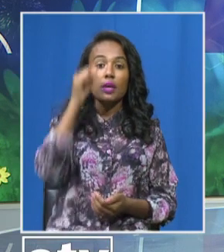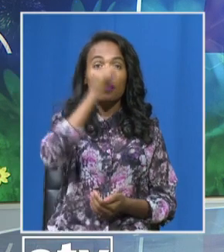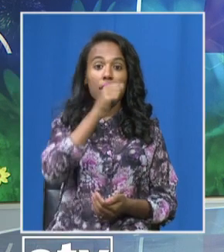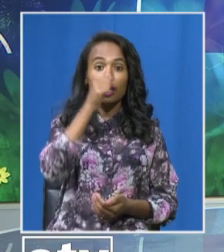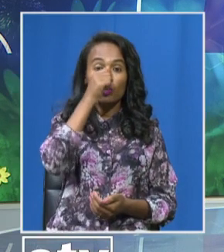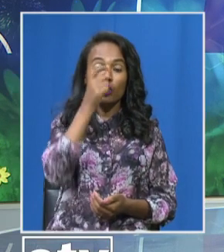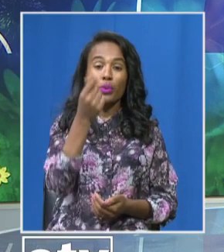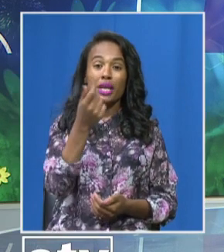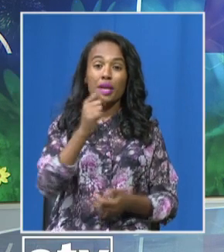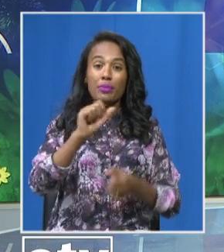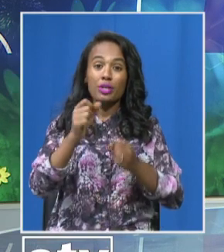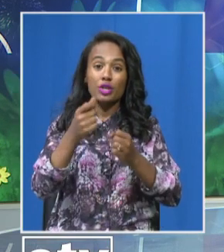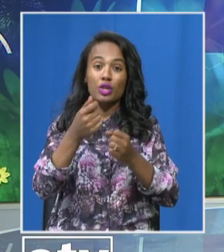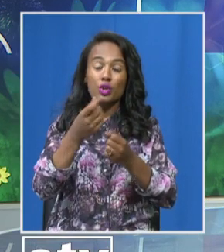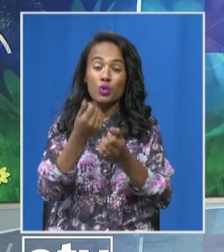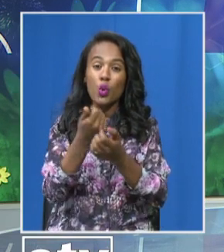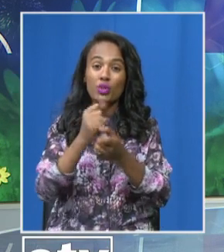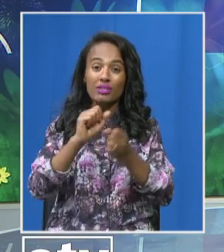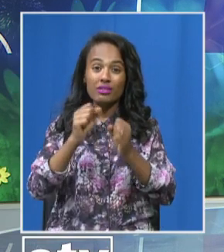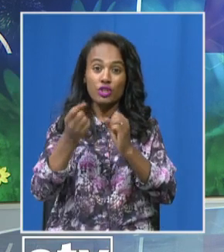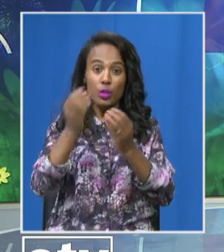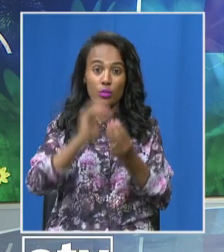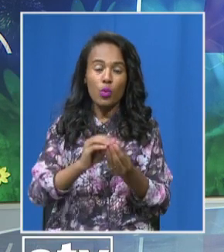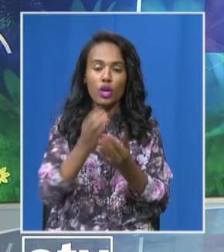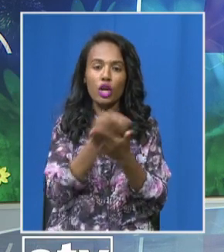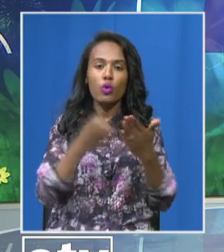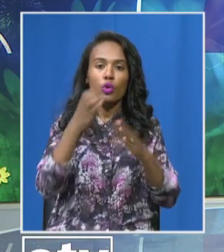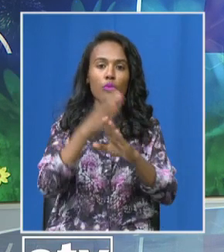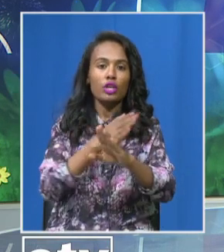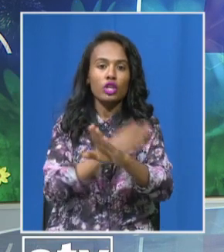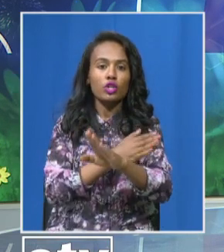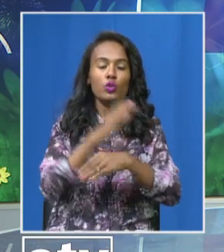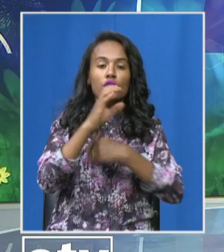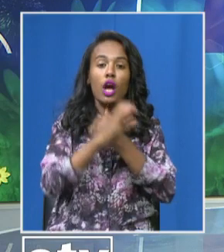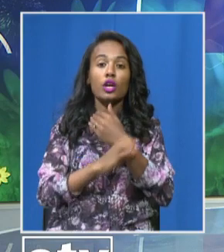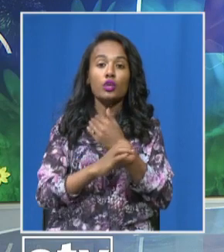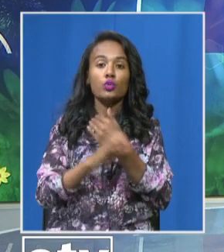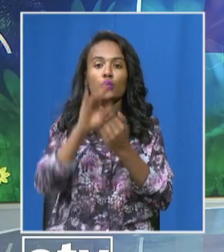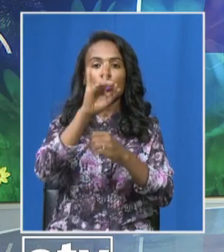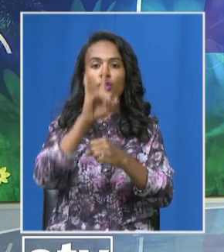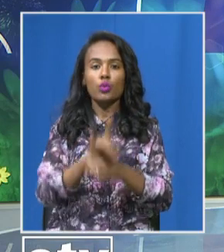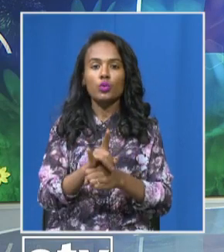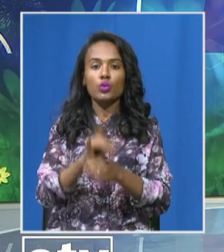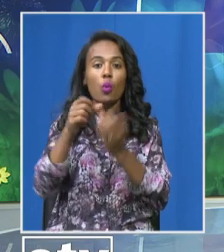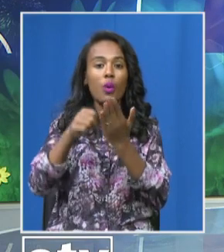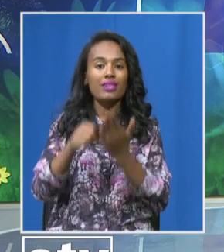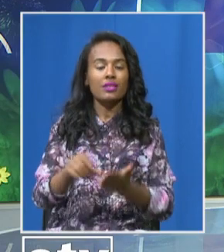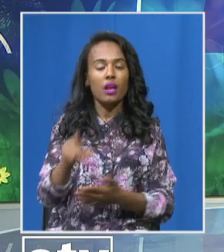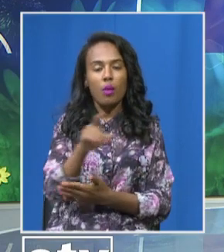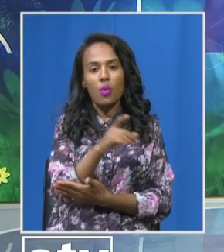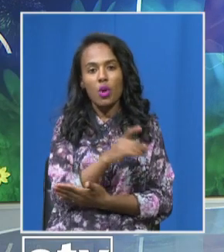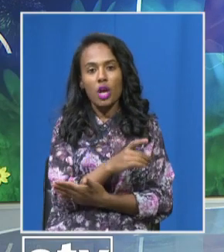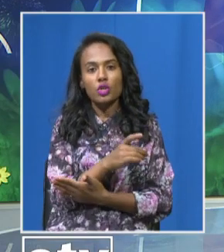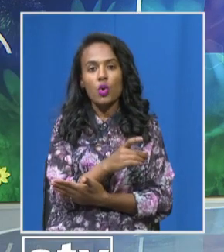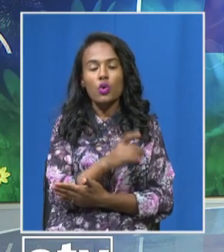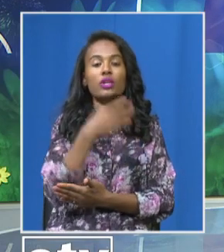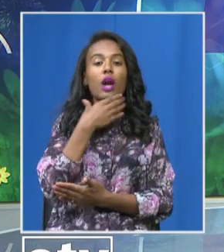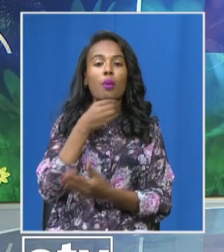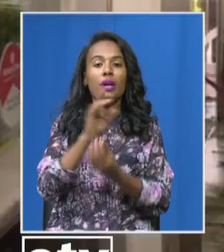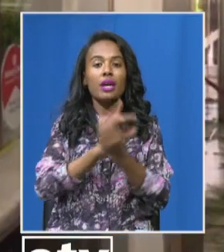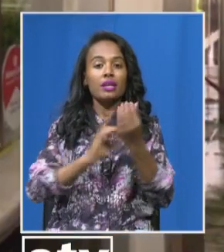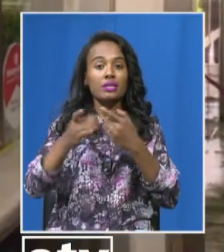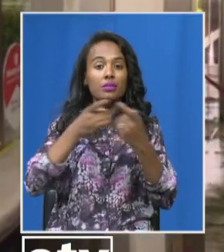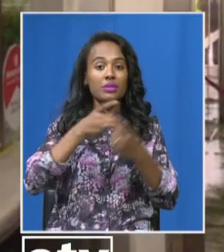በኢትዮጵያ የብር ኖት ለውጥን ጨምሮ የተደረጉ ያሉ የኢኮኖሚ ማሻሻያዎች ለሀገሪቱም ሆነ ለዜጎቿ ዋስትና መሆናቸውን የአማራ ክልል